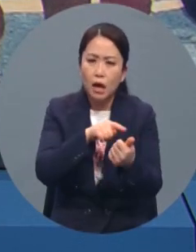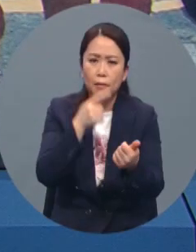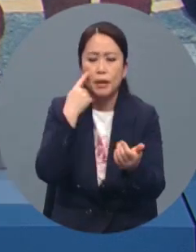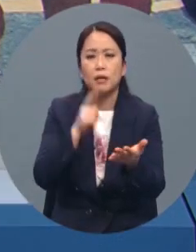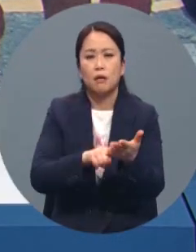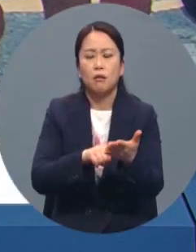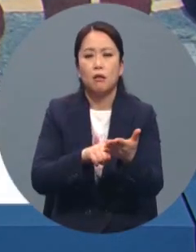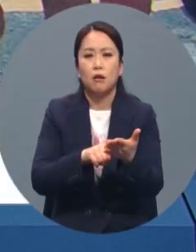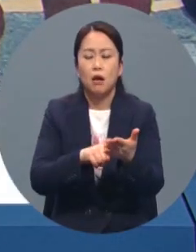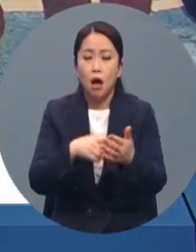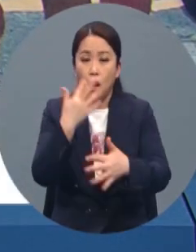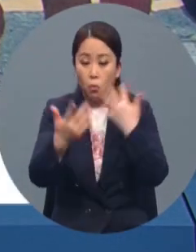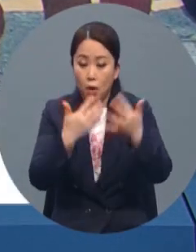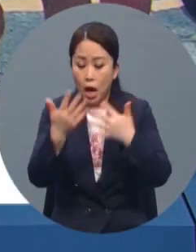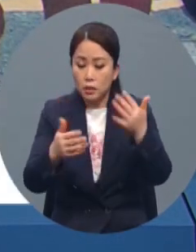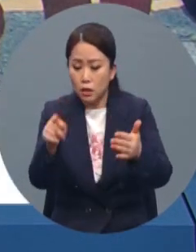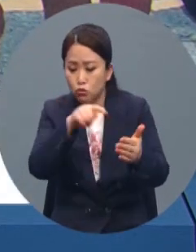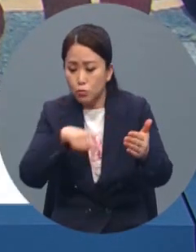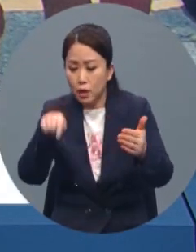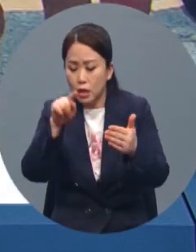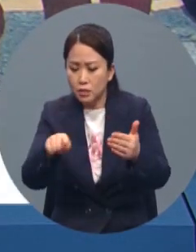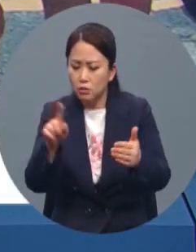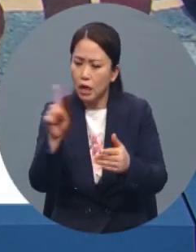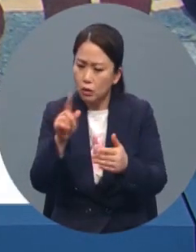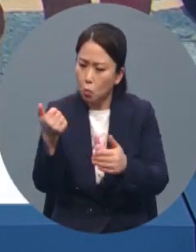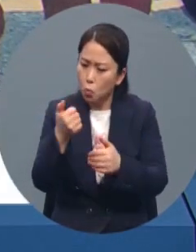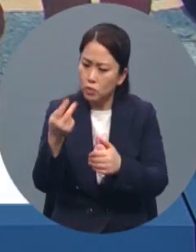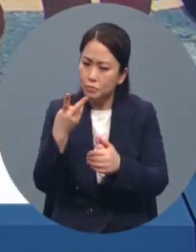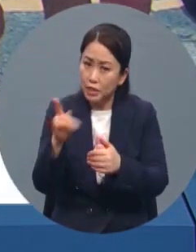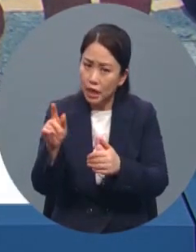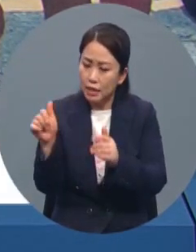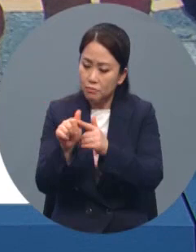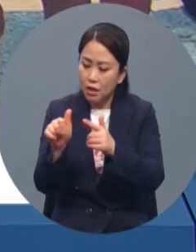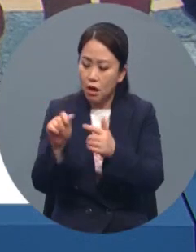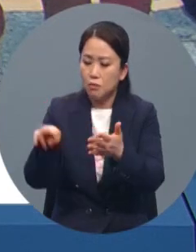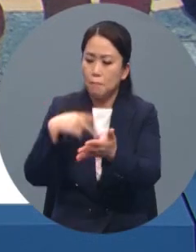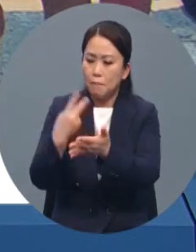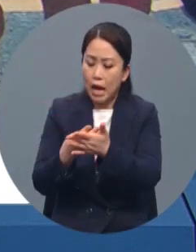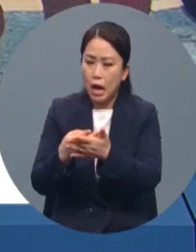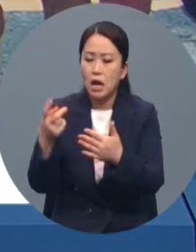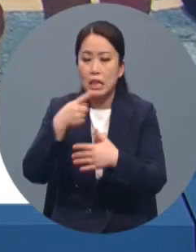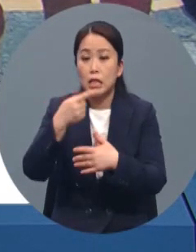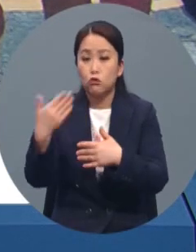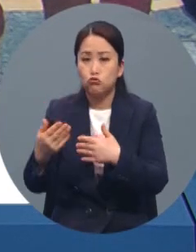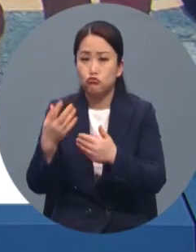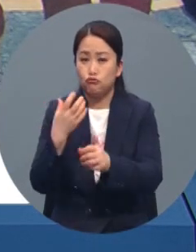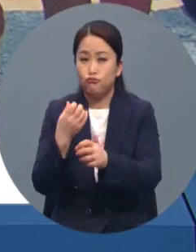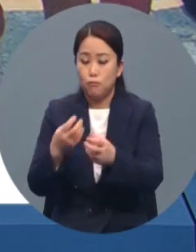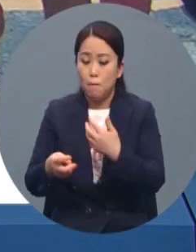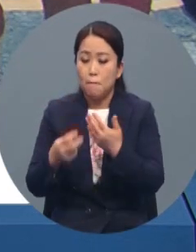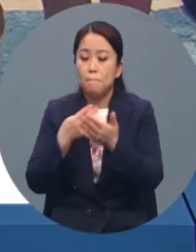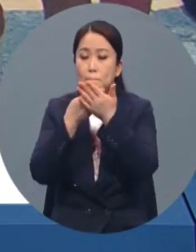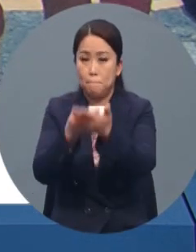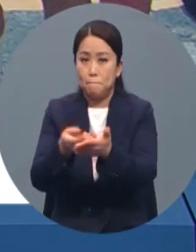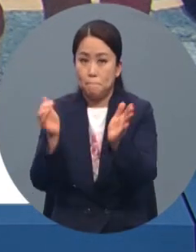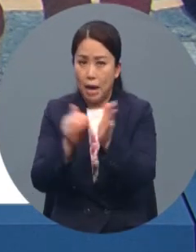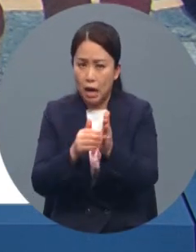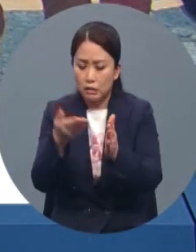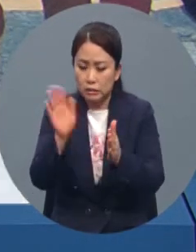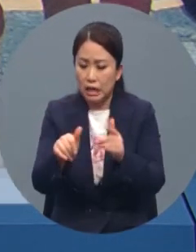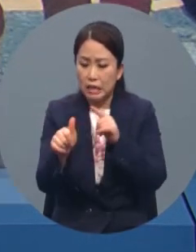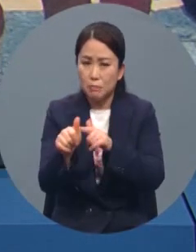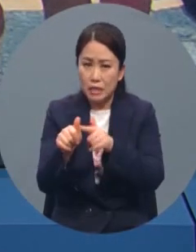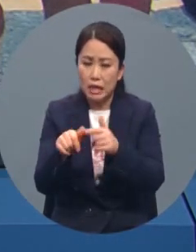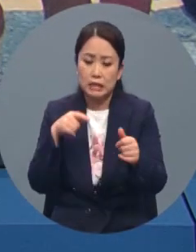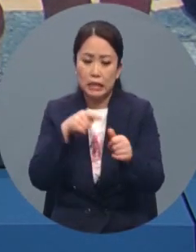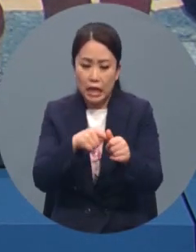발견됐습니다. 화재 현장 주변에서는 한 50대 남성이 쓰러져 구급차에 실려갔는데요. 알고 보니 이 남성이 살인